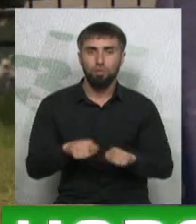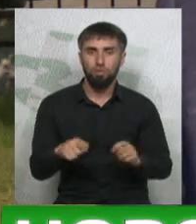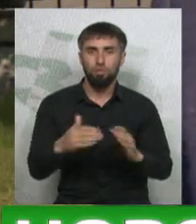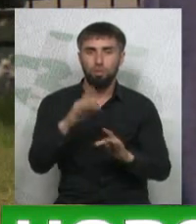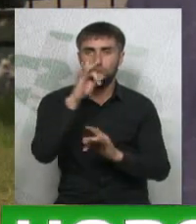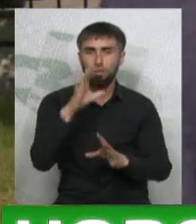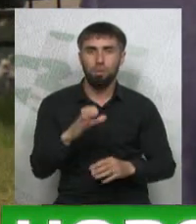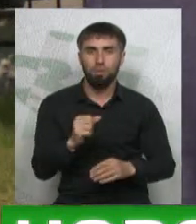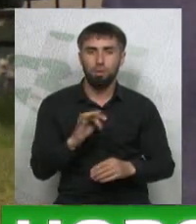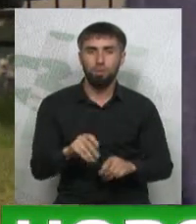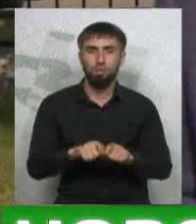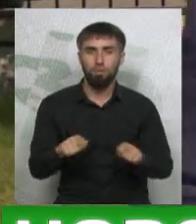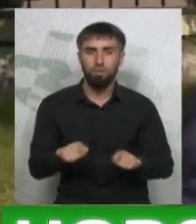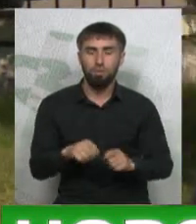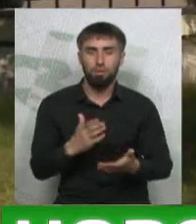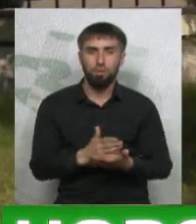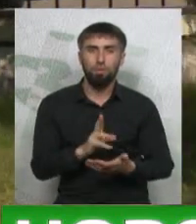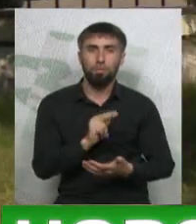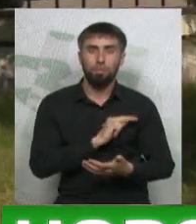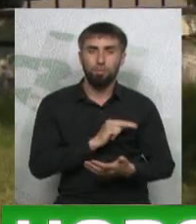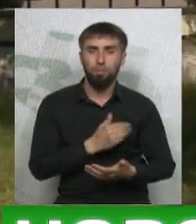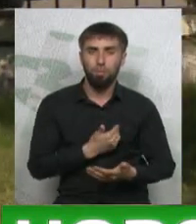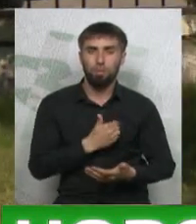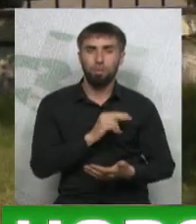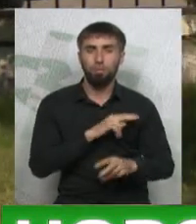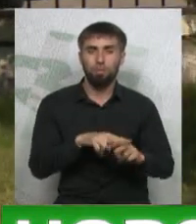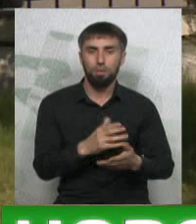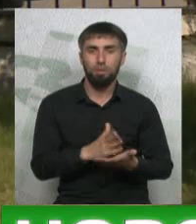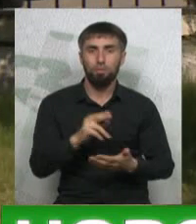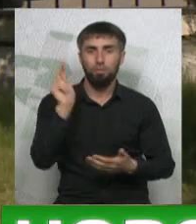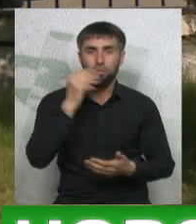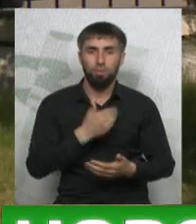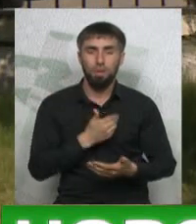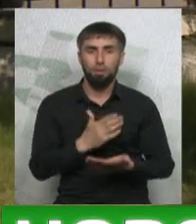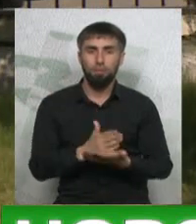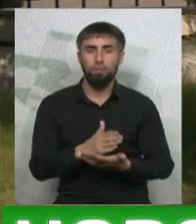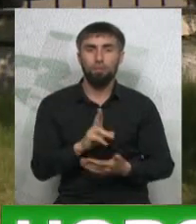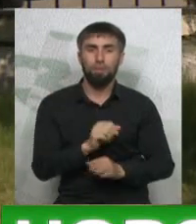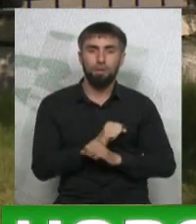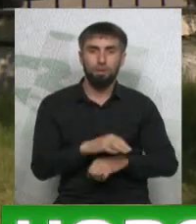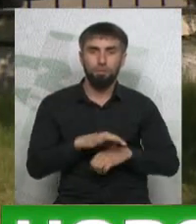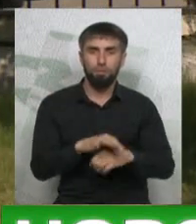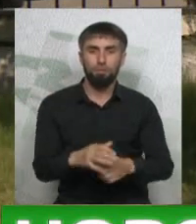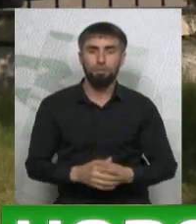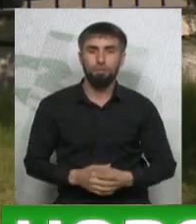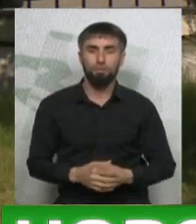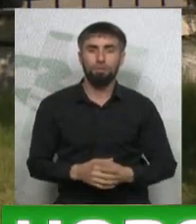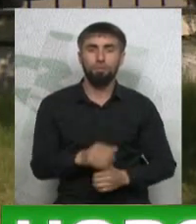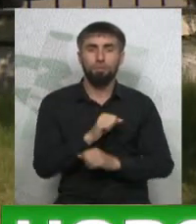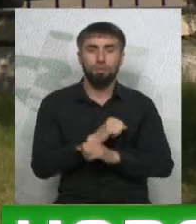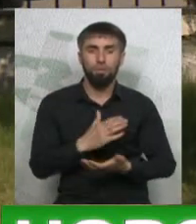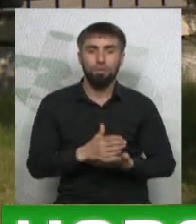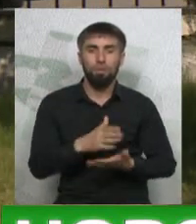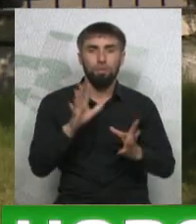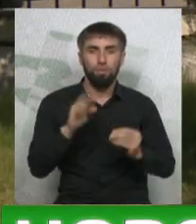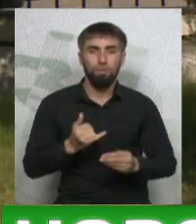садик, чох, болби, чо, болби, мотик, деш, чо, деш, досуге, чо, сала, мотик, еще